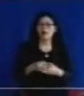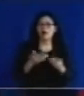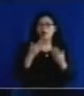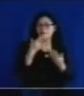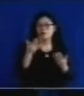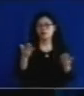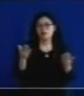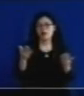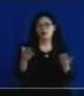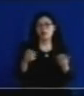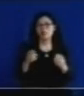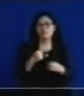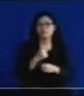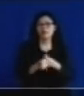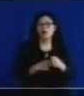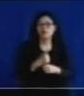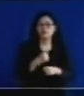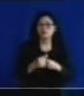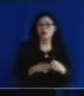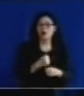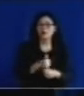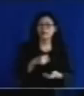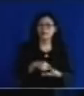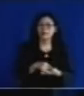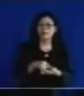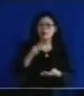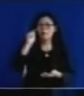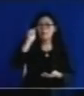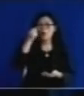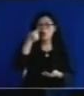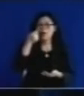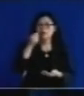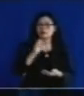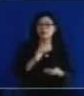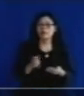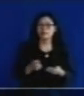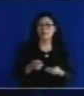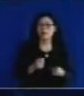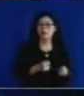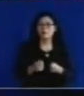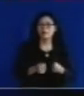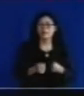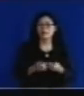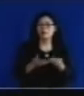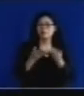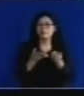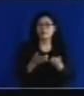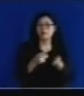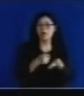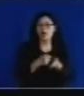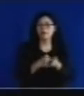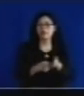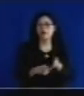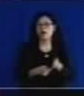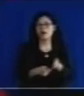Alhamdulillah, di tahun-tahun ini, bawang standar dan harganya memberikan keuntungan pada petani. Kita solidkan. Masalah